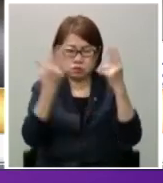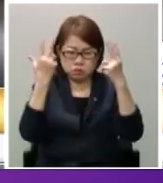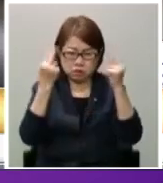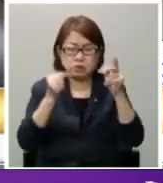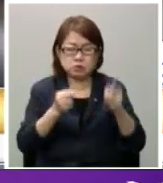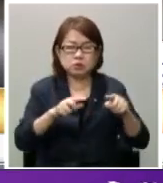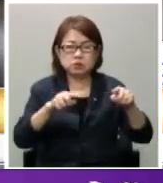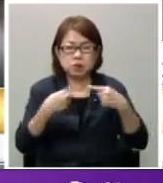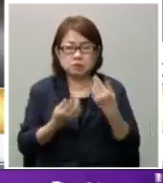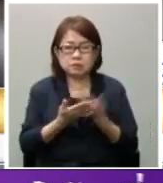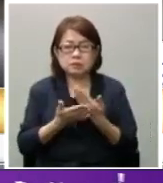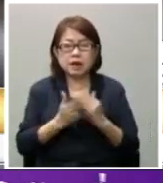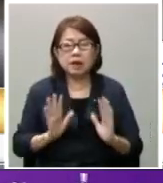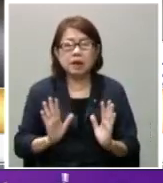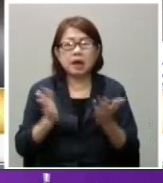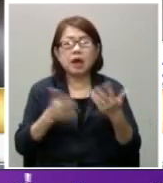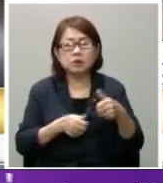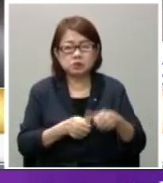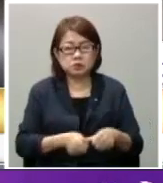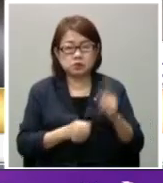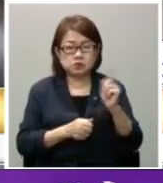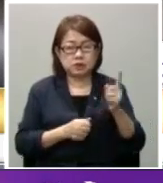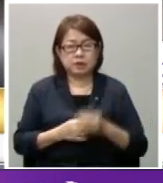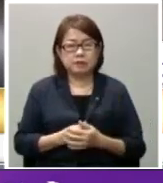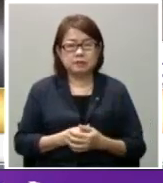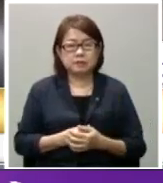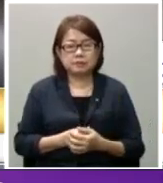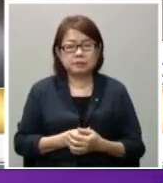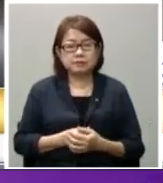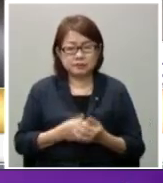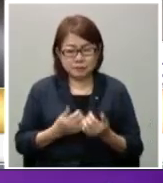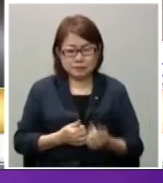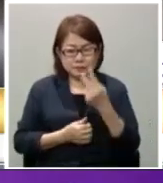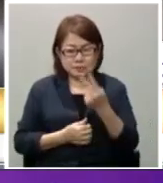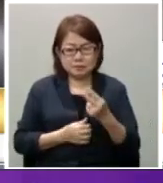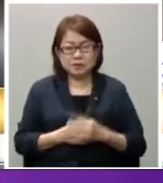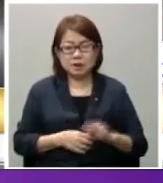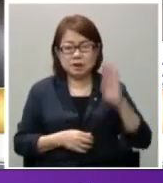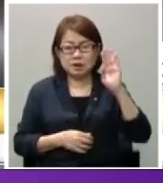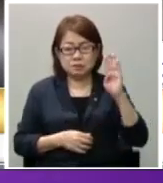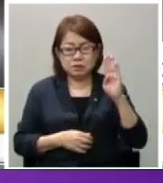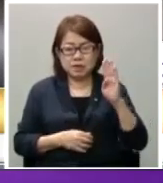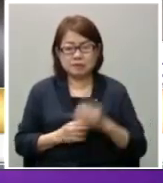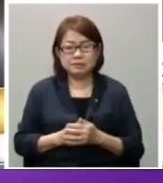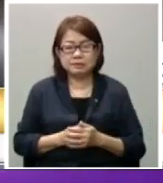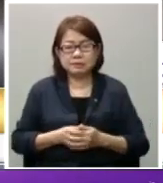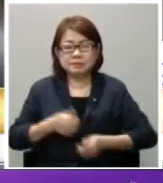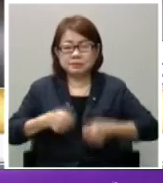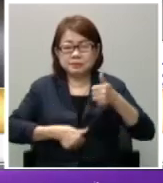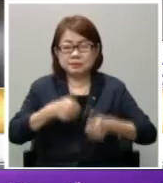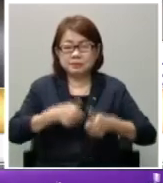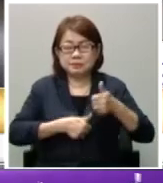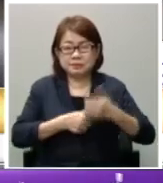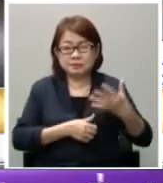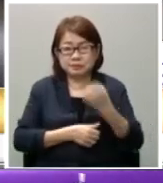ล่านี้ท่านรู้ไหมไปที่ไหนทีนี้ท่านประธานครับกลับมาถึงบริษัทที่ประมูลได้ครับผมขออนุญาต